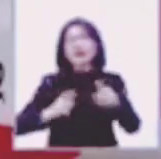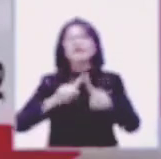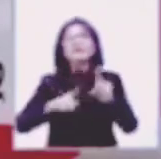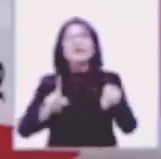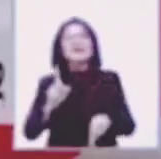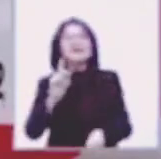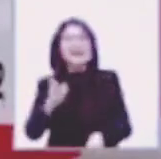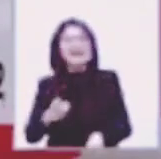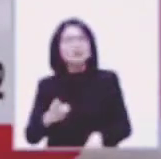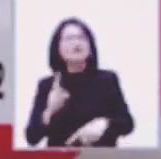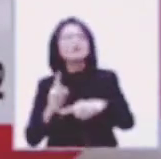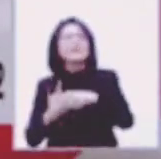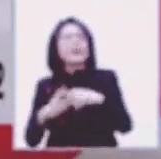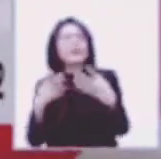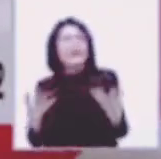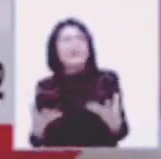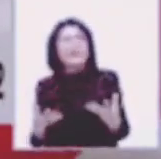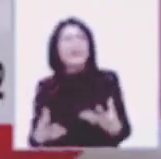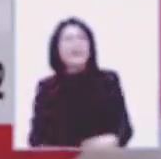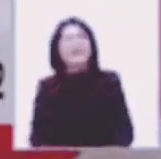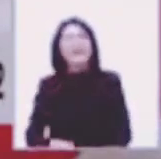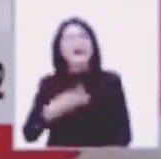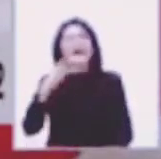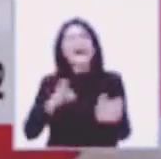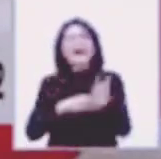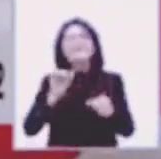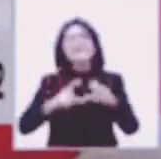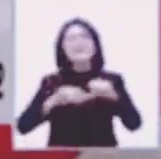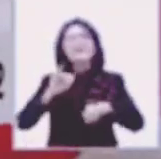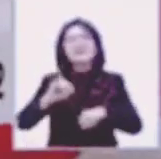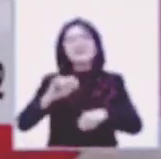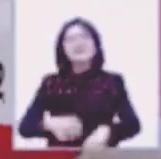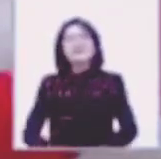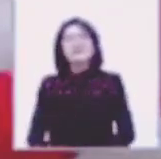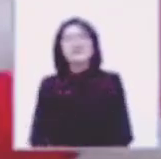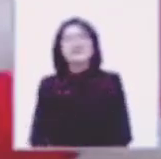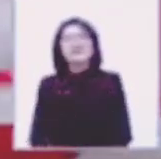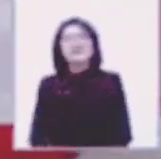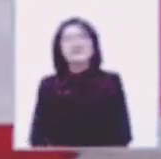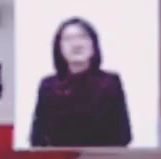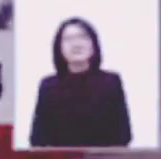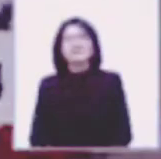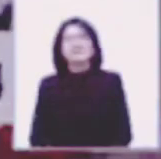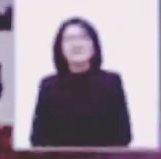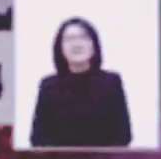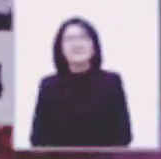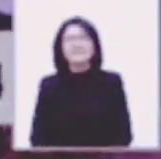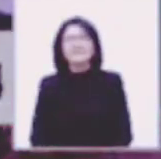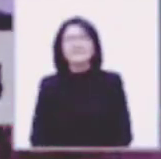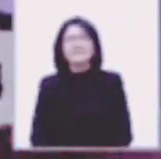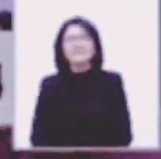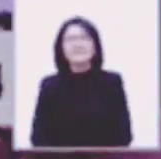ada satu yang harus ditambahkan, yaitu emisi. Baik, Pak Mahfud, waktu Anda habis. Terima kasih.